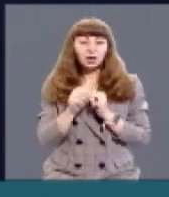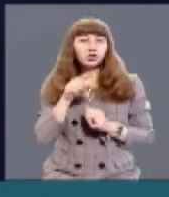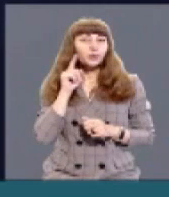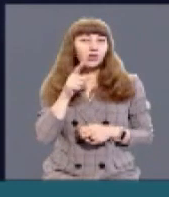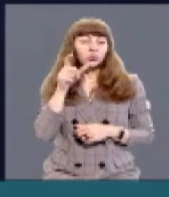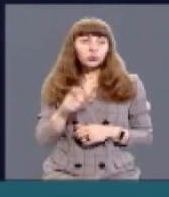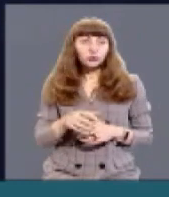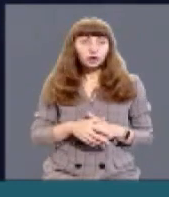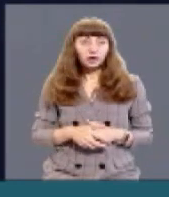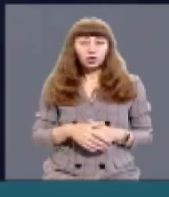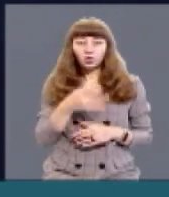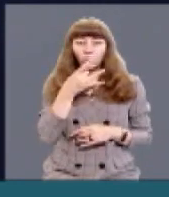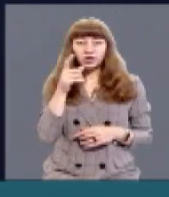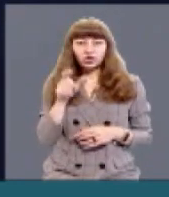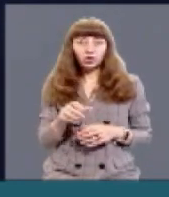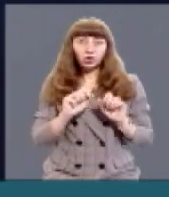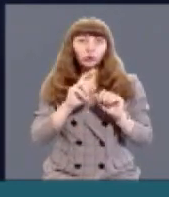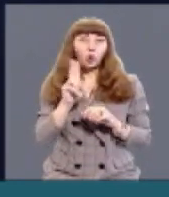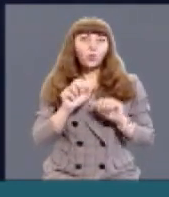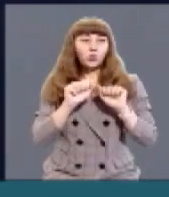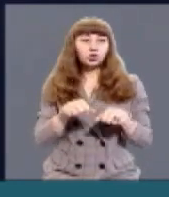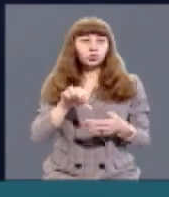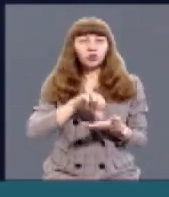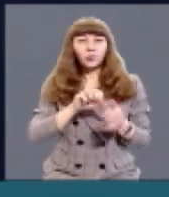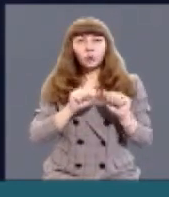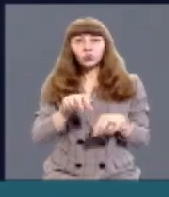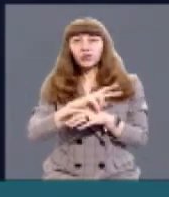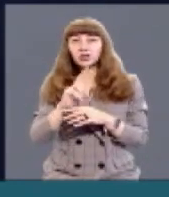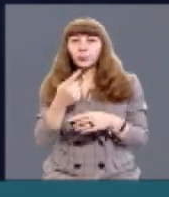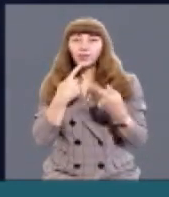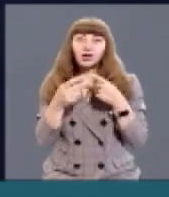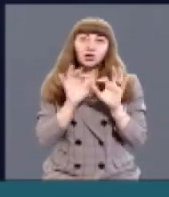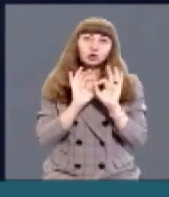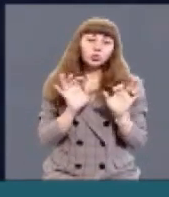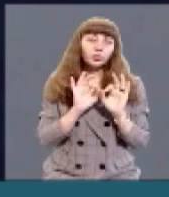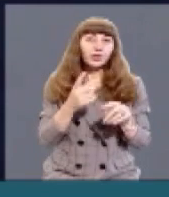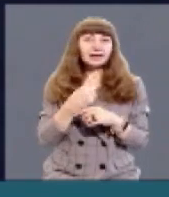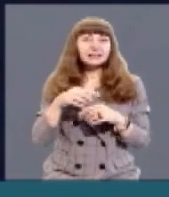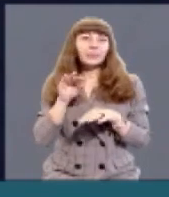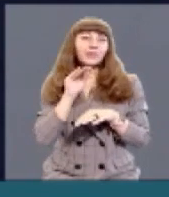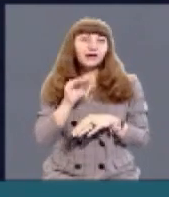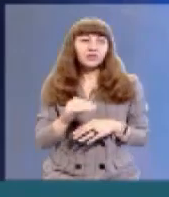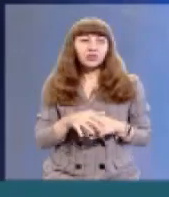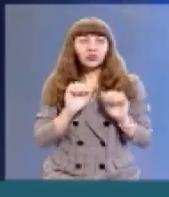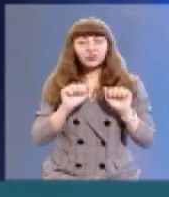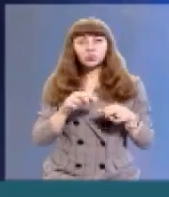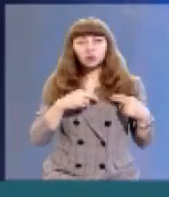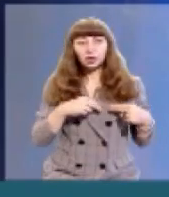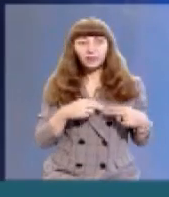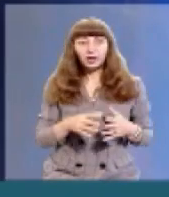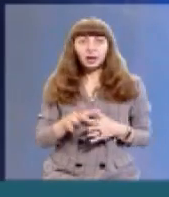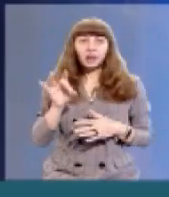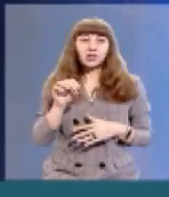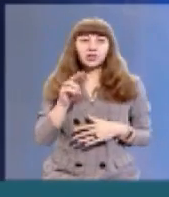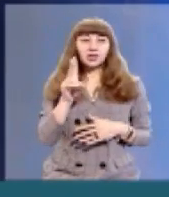молодой человек, в принципе, любой человек, кто может участвовать, может подойти к нам, и проконсультируем по этим вакансиям, о возможностях работы. Рине